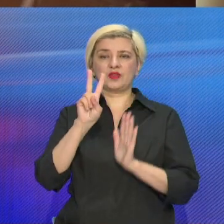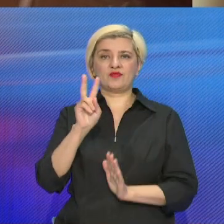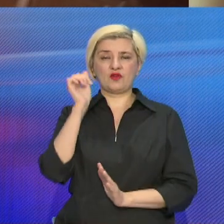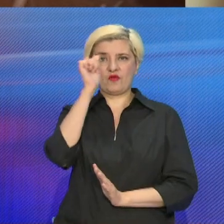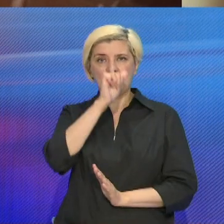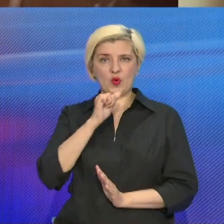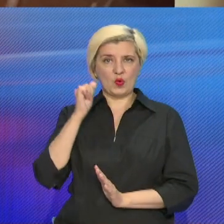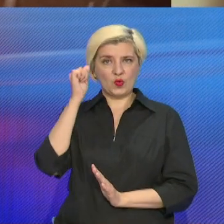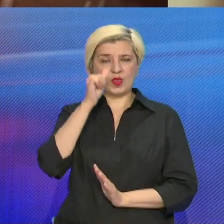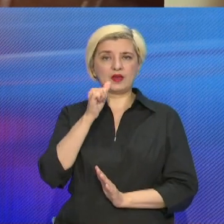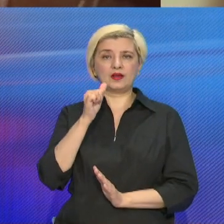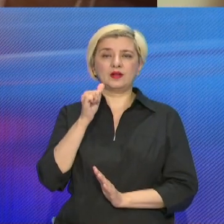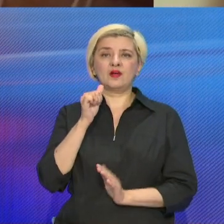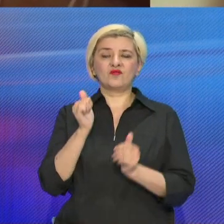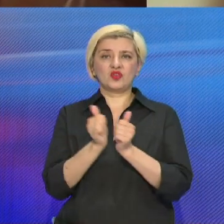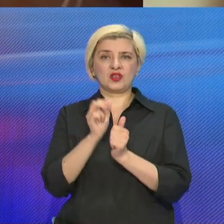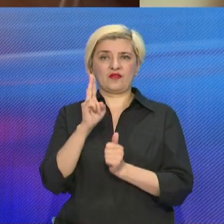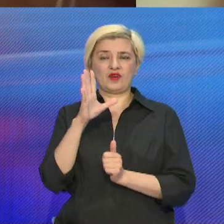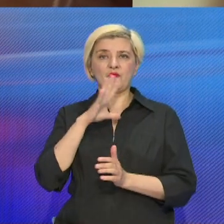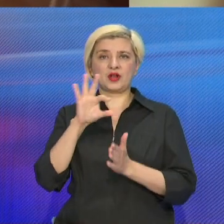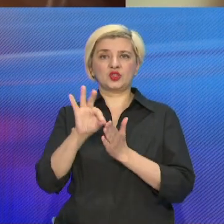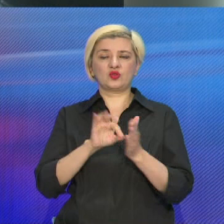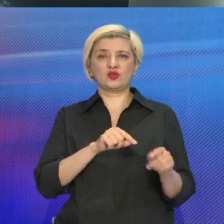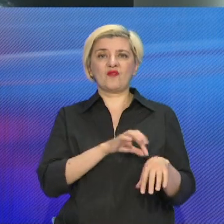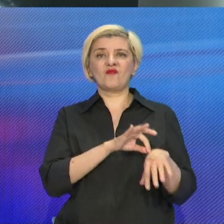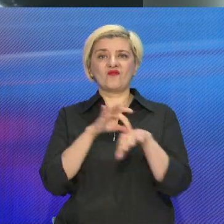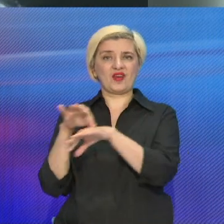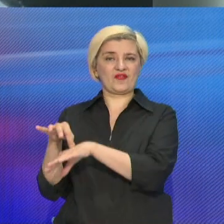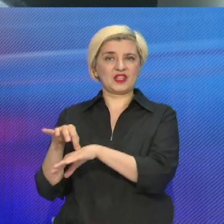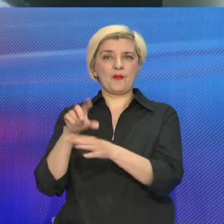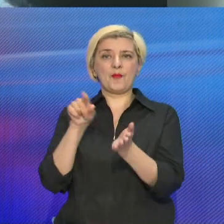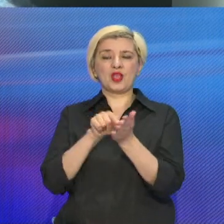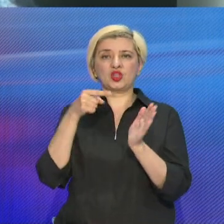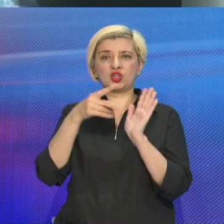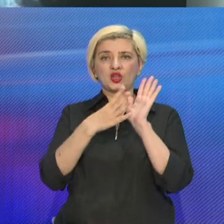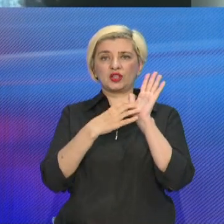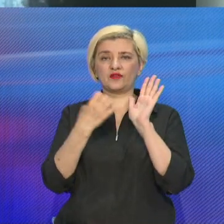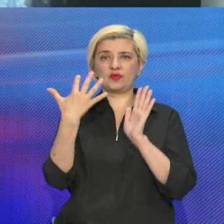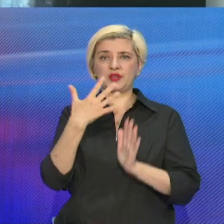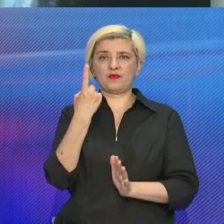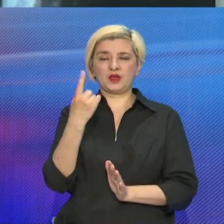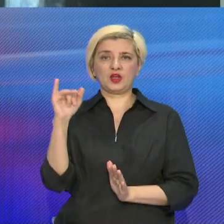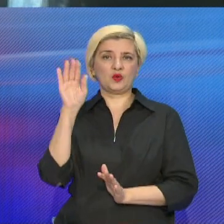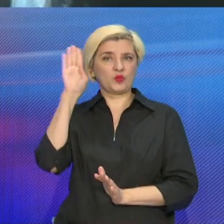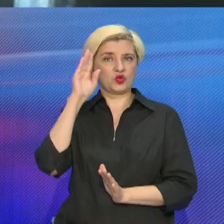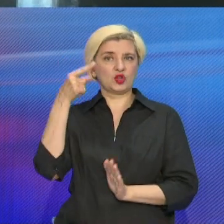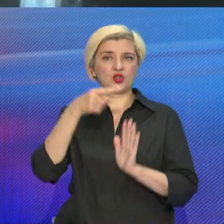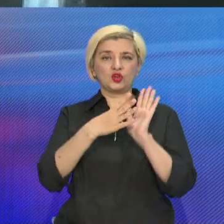1972 года народжения. В соседней квартире были терминово выведены пенсионерка 1951 и